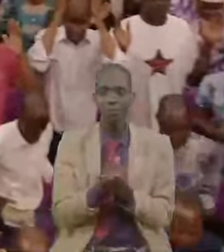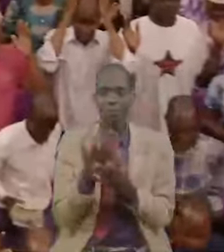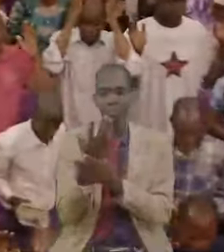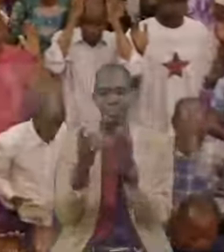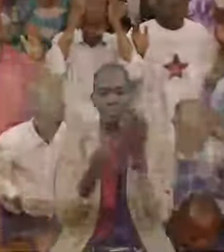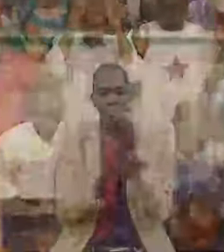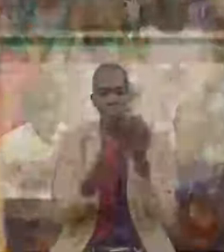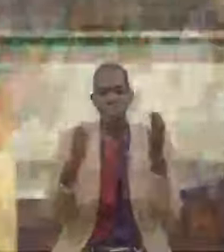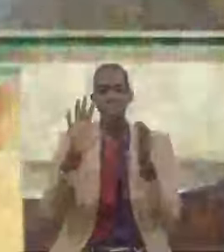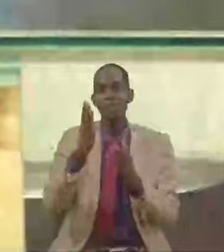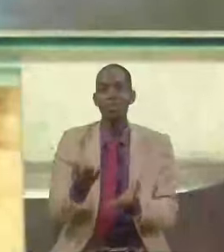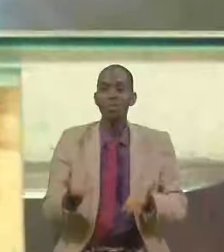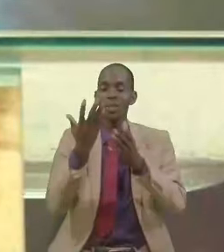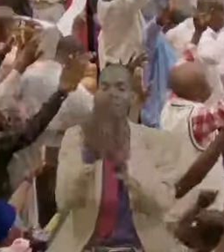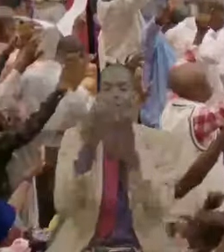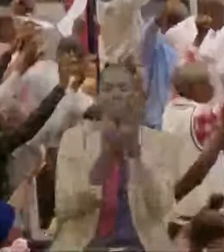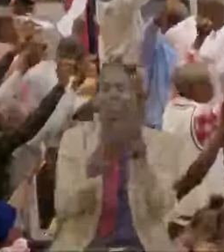Levez les mains de victoire.